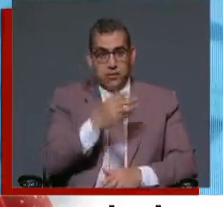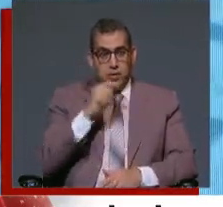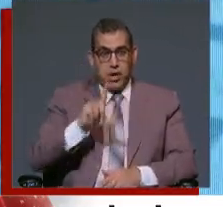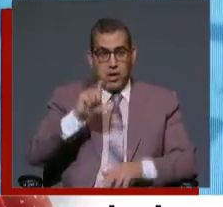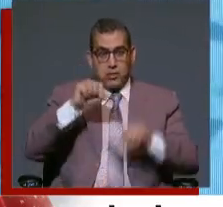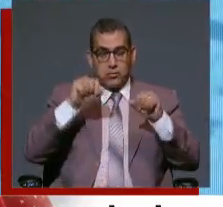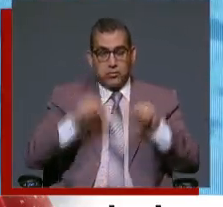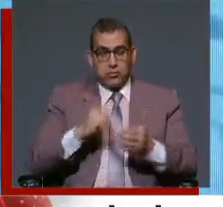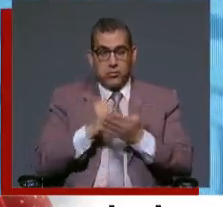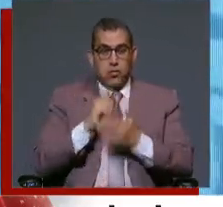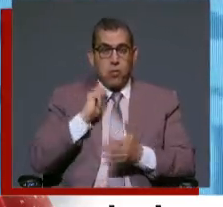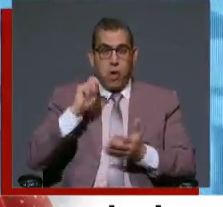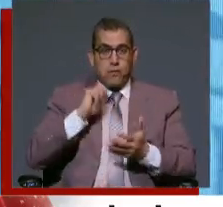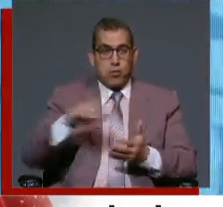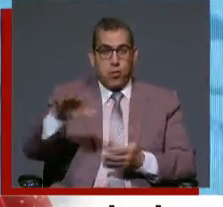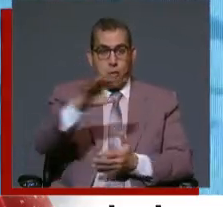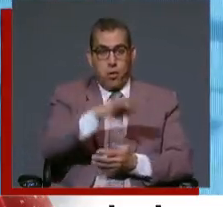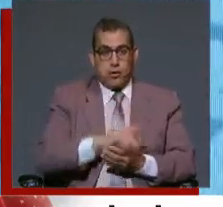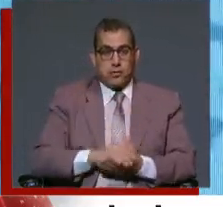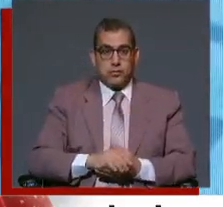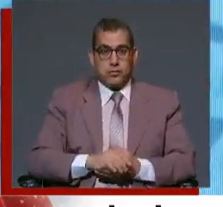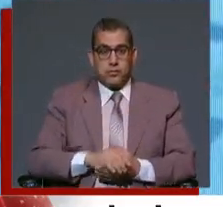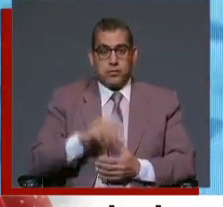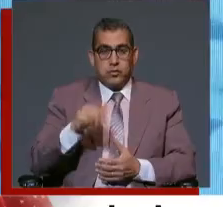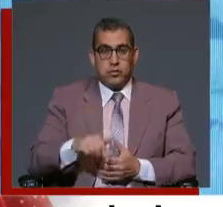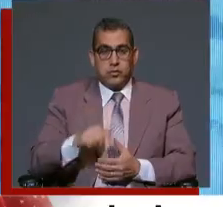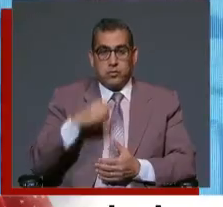مجالس المحافظين، معالي